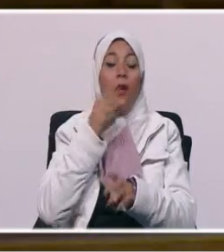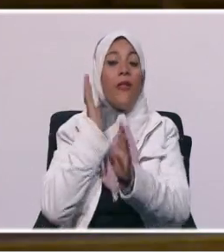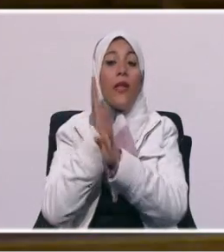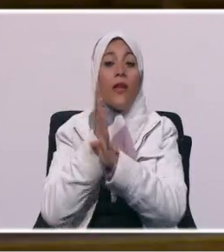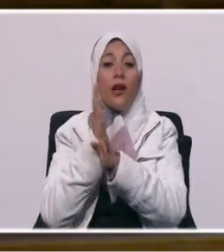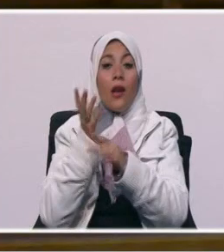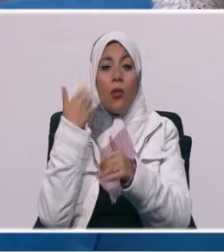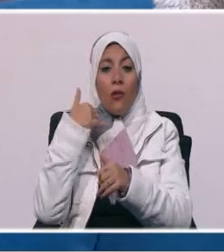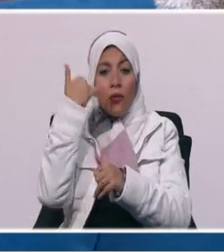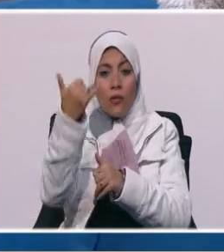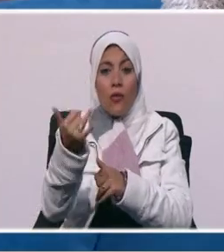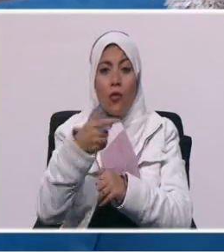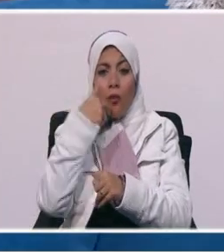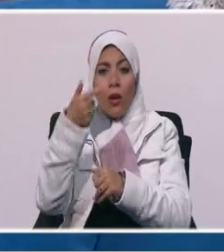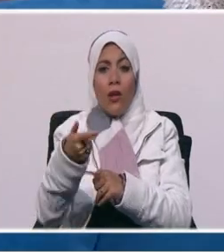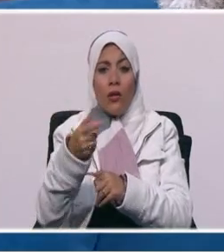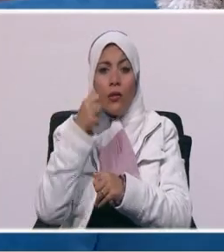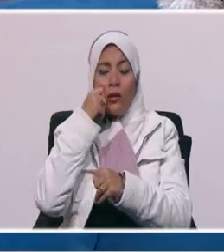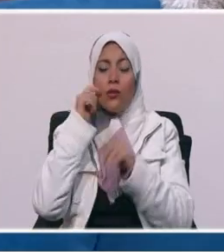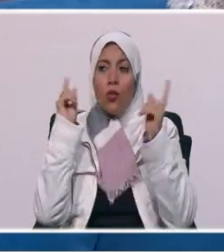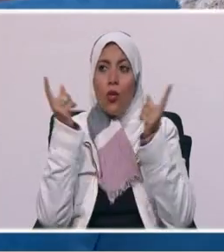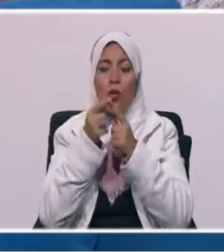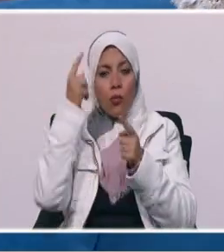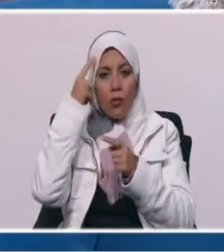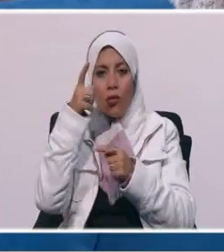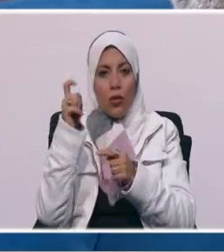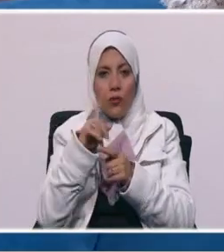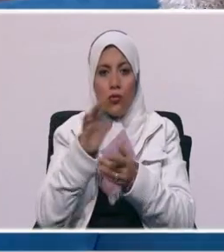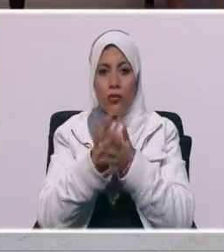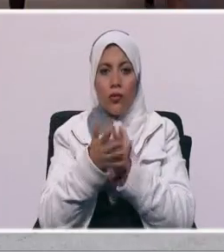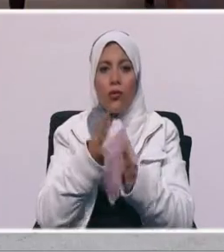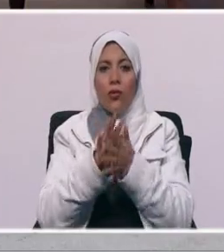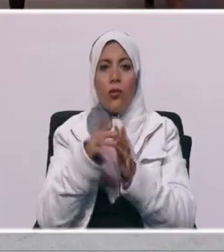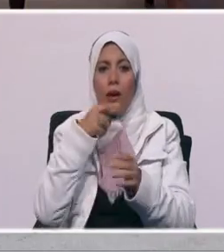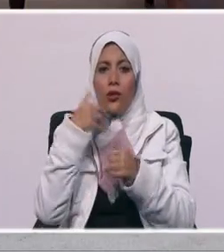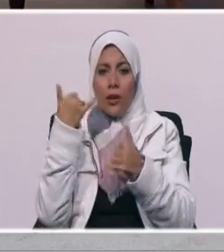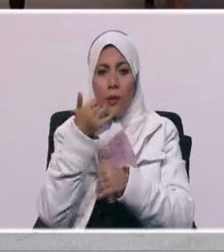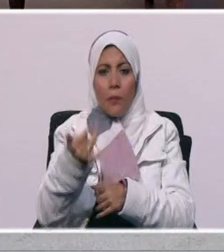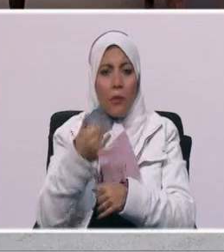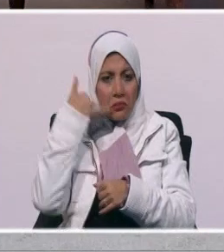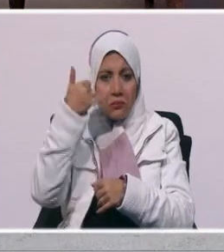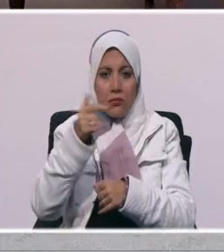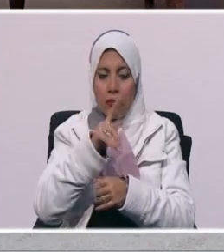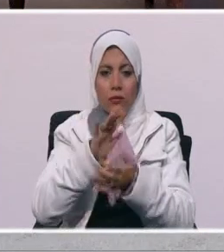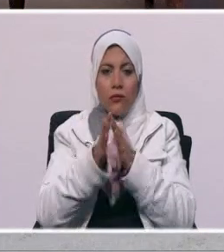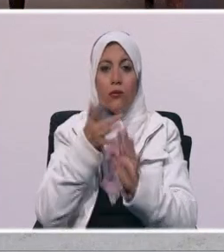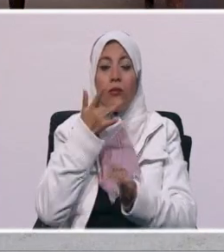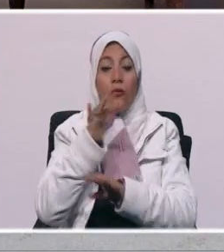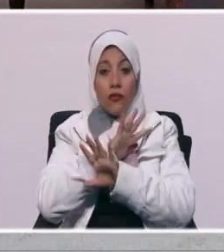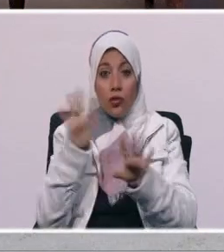في الازمه الصحيه؟ ما حدش كان عارف، قلت لك خالص. حتى اهلي ما اقدرش الوم حد نهائي. يعني انت كنت لوحدك خالص؟